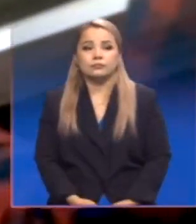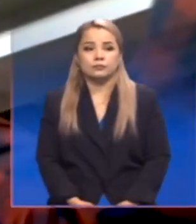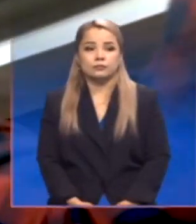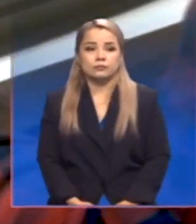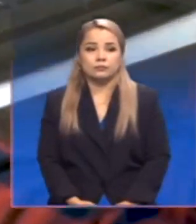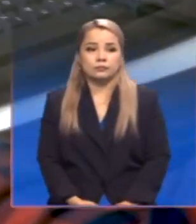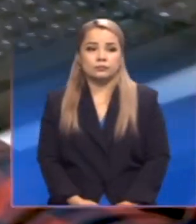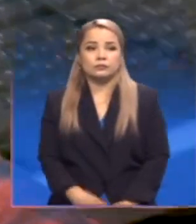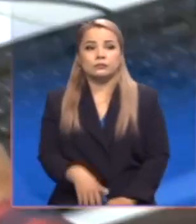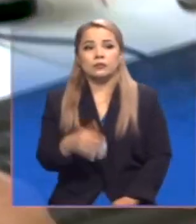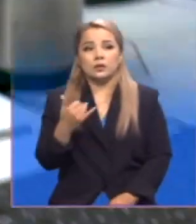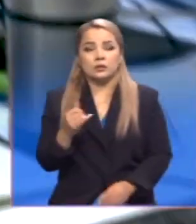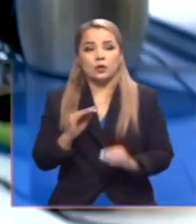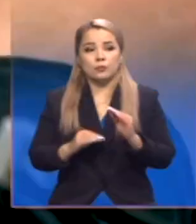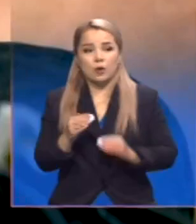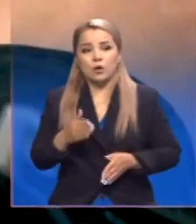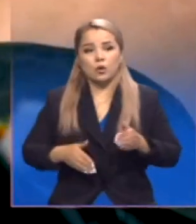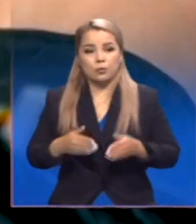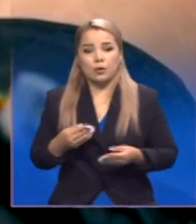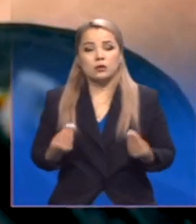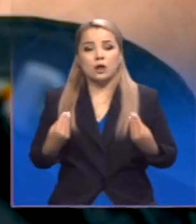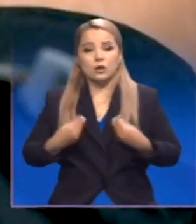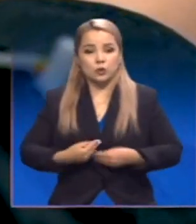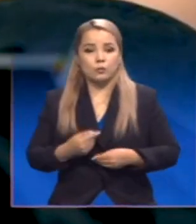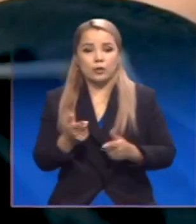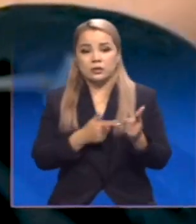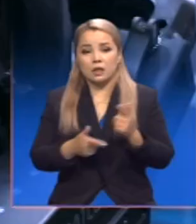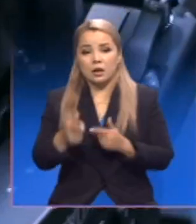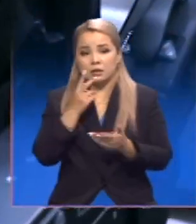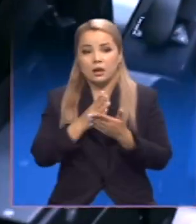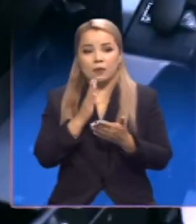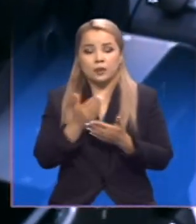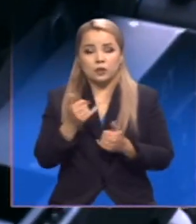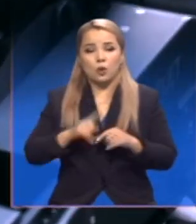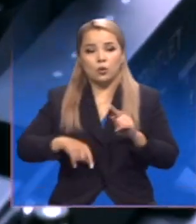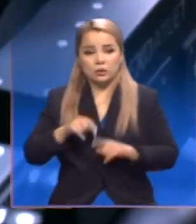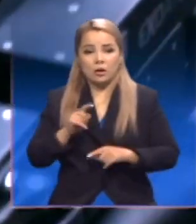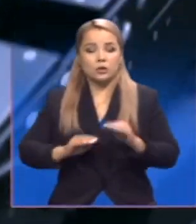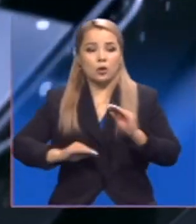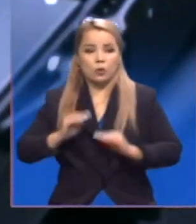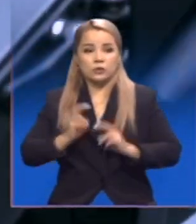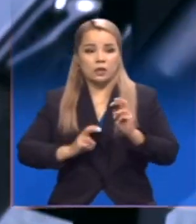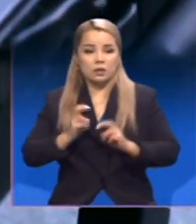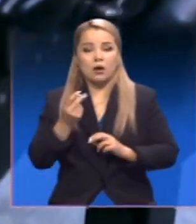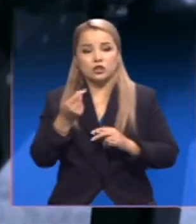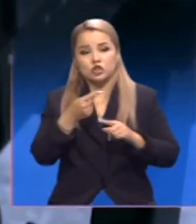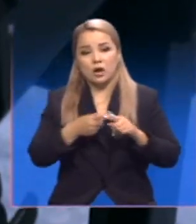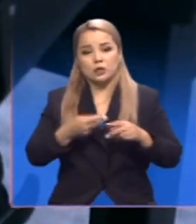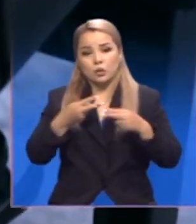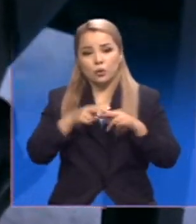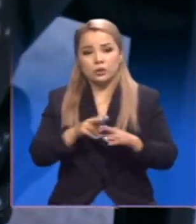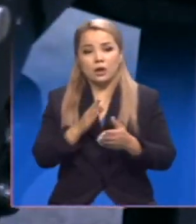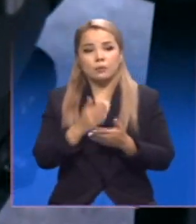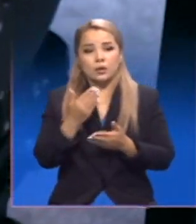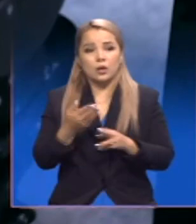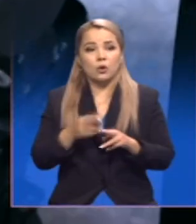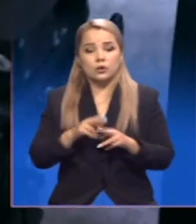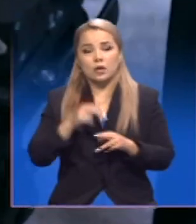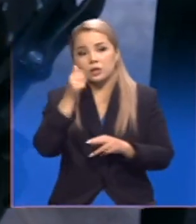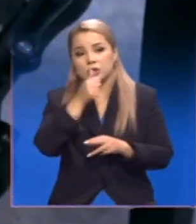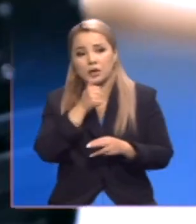Қазір жарақаназға шақталған роба костюм жасалып жатыр. Қор мамандары отандық өндірушіге ақшаның жартысын аударып қойыпты. Осы жылда